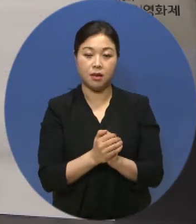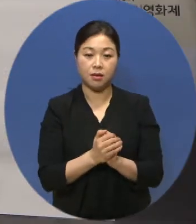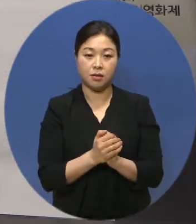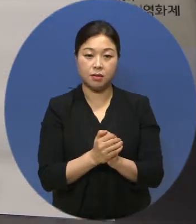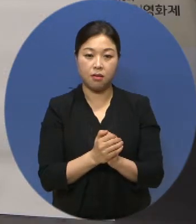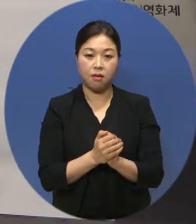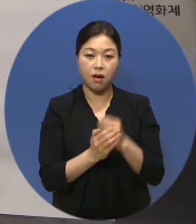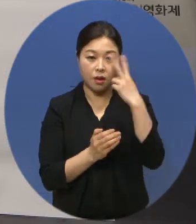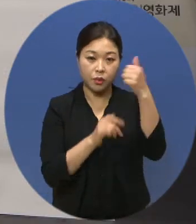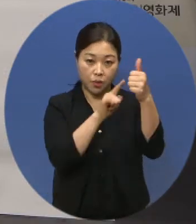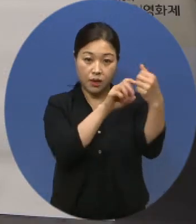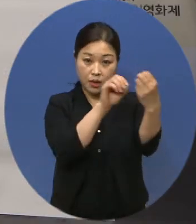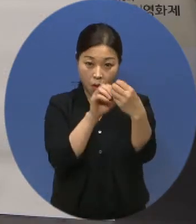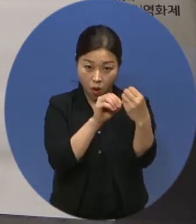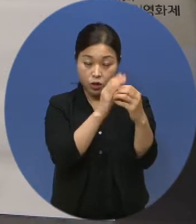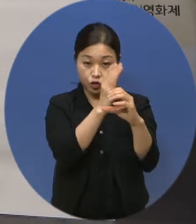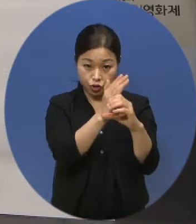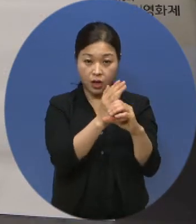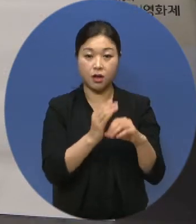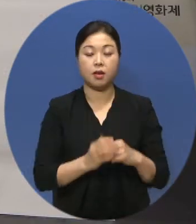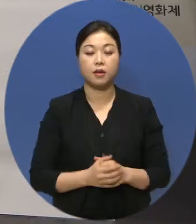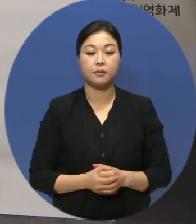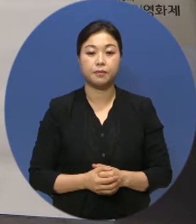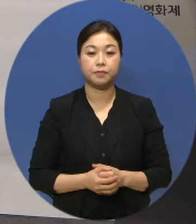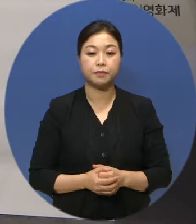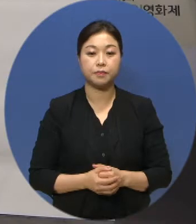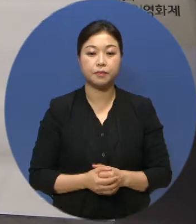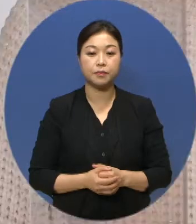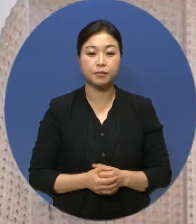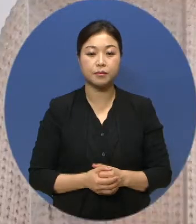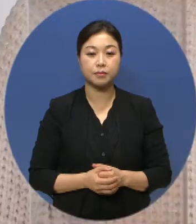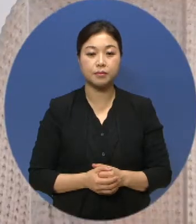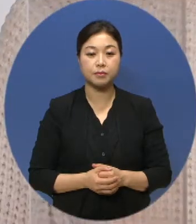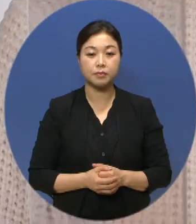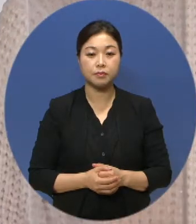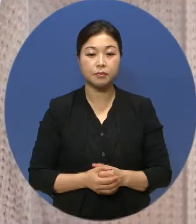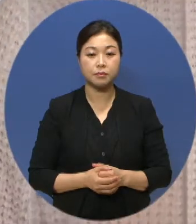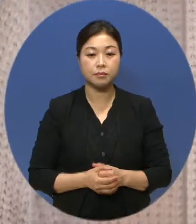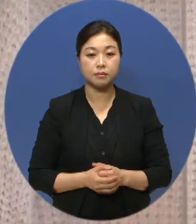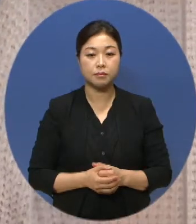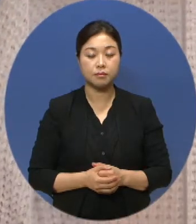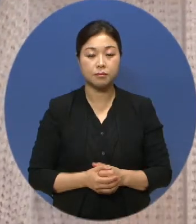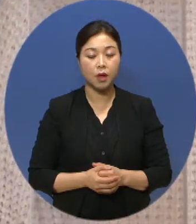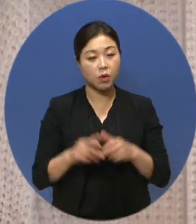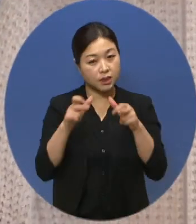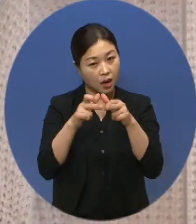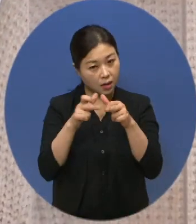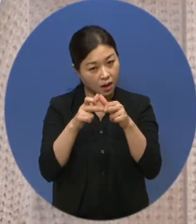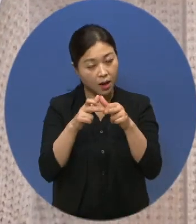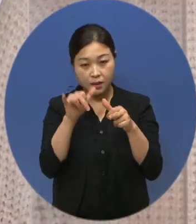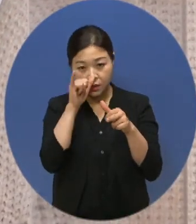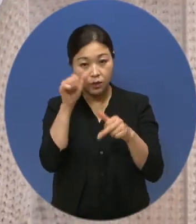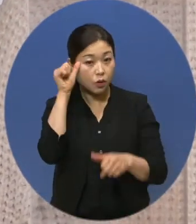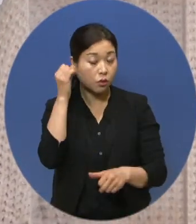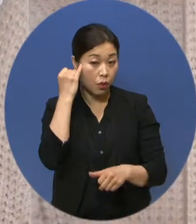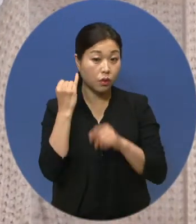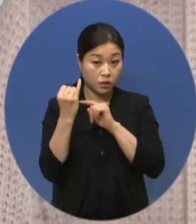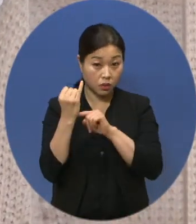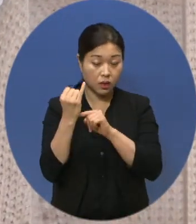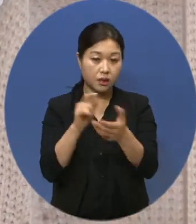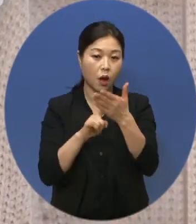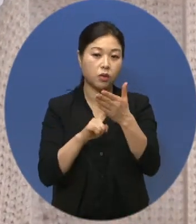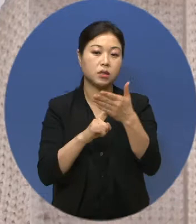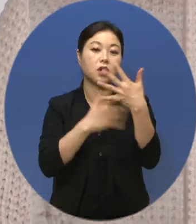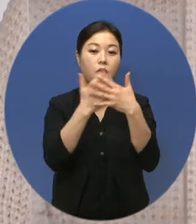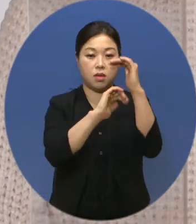중에 이제 이런 그 이야기 자체가 좀 이제 장애를 가진 청소년들이 이렇게 나오는